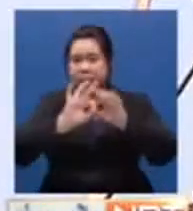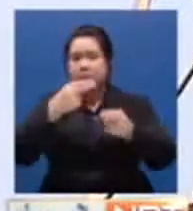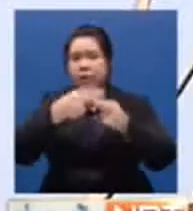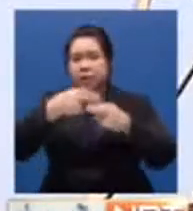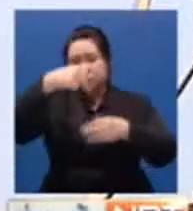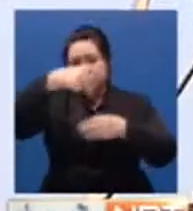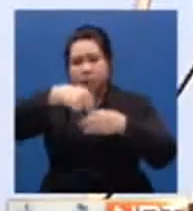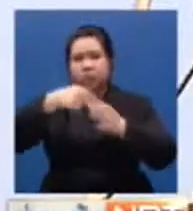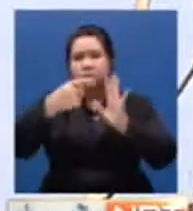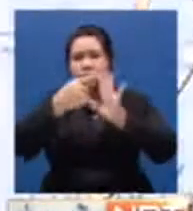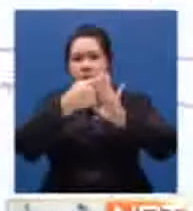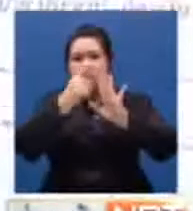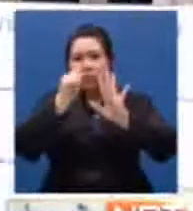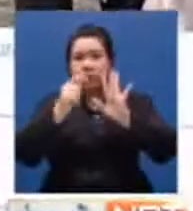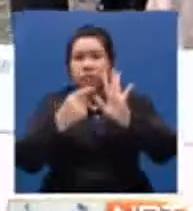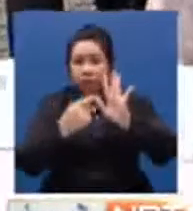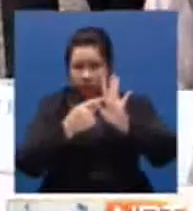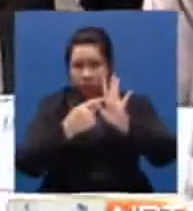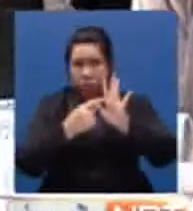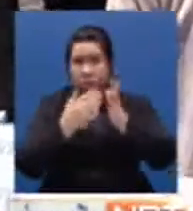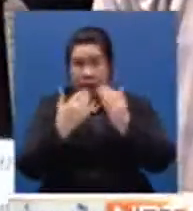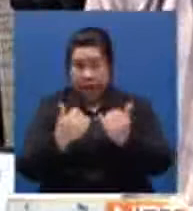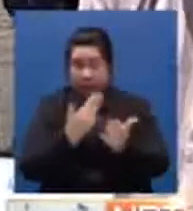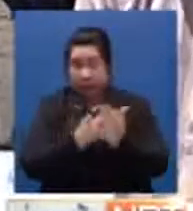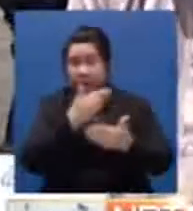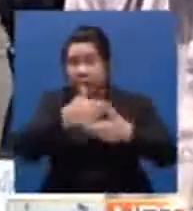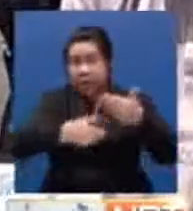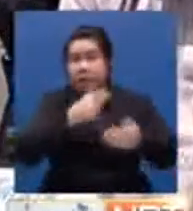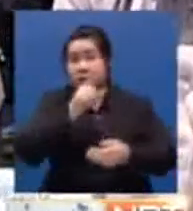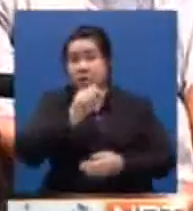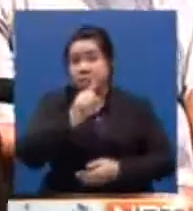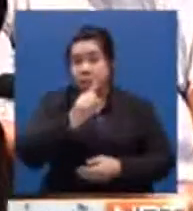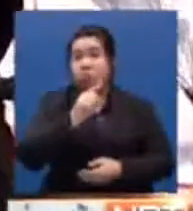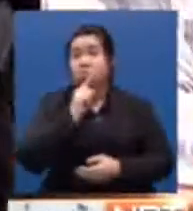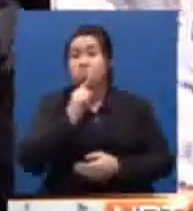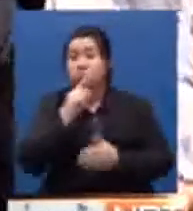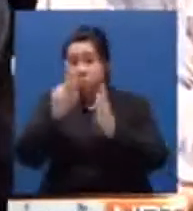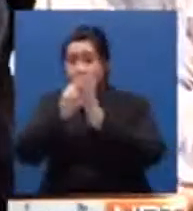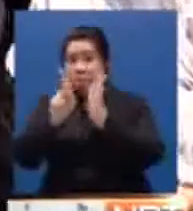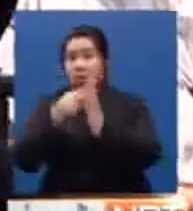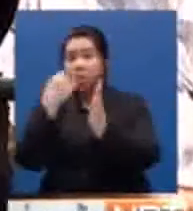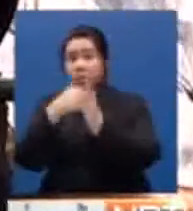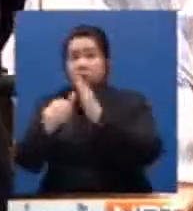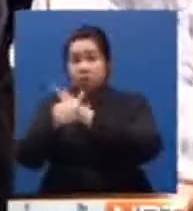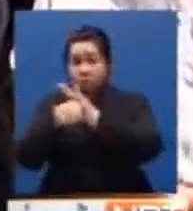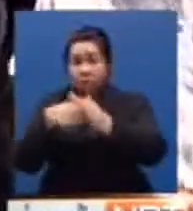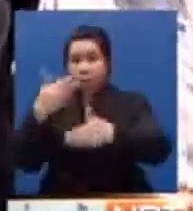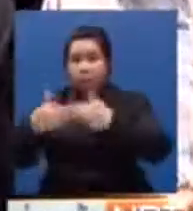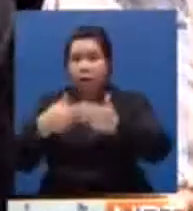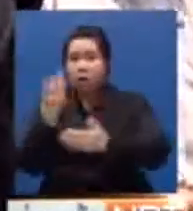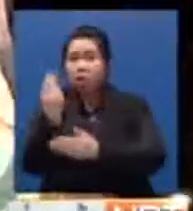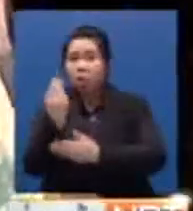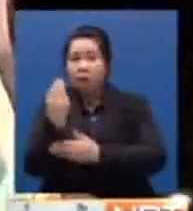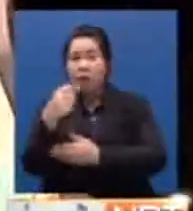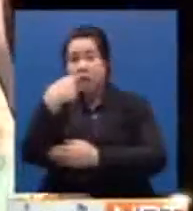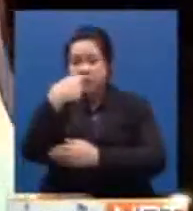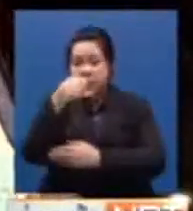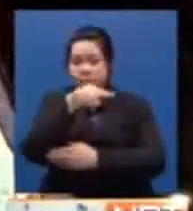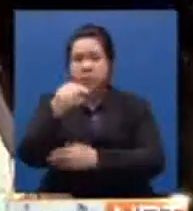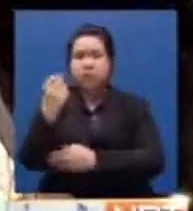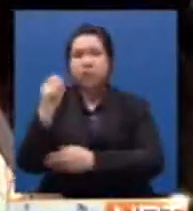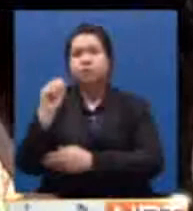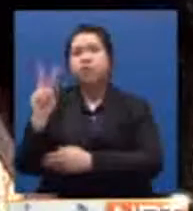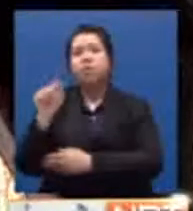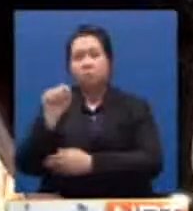ำมันเตาที่จำหน่ายในประเทศอยู่ที่21บาทต่อลิตรแต่ถ้าเป็นน้ำมันเตาที่ลักลอบนำมาขายจะอยู่ที่ราคา 10-12 บาทต่อลิ